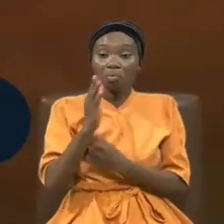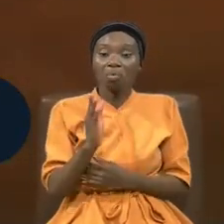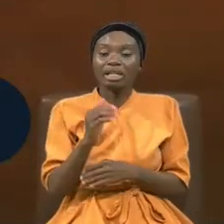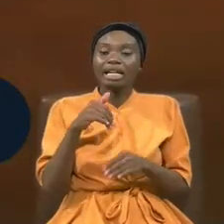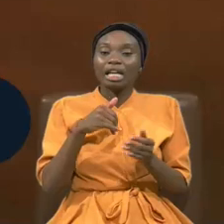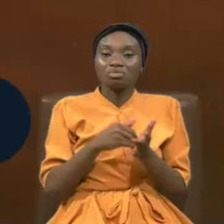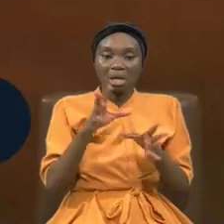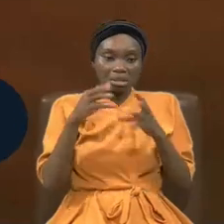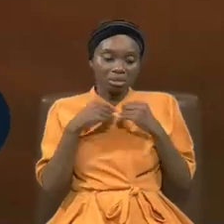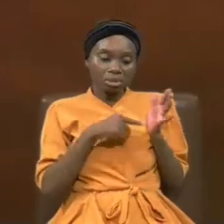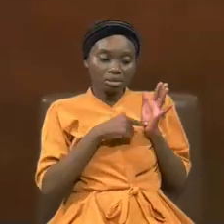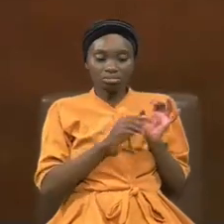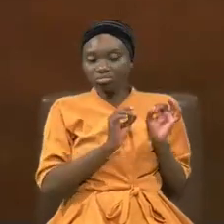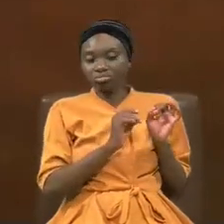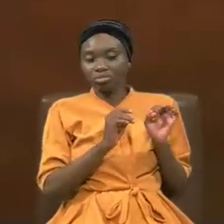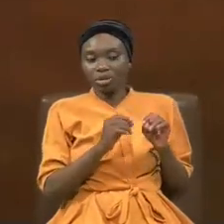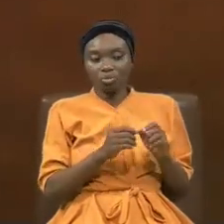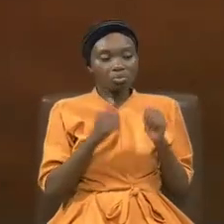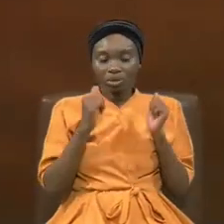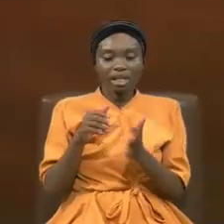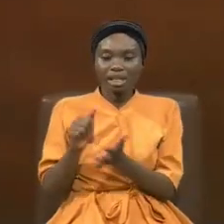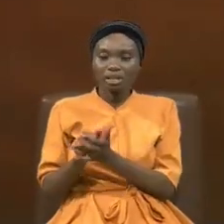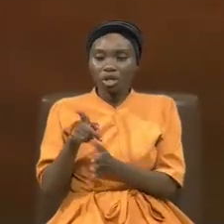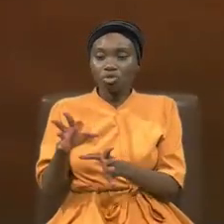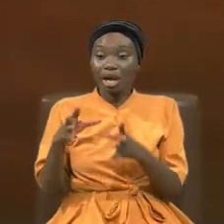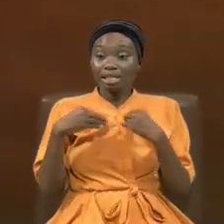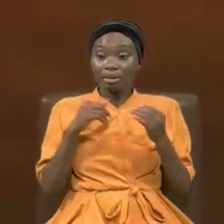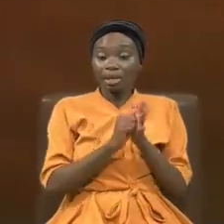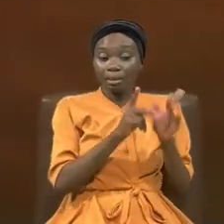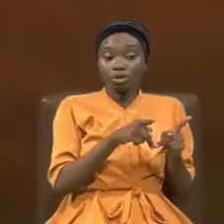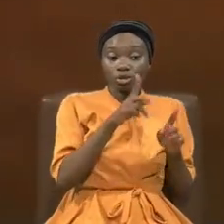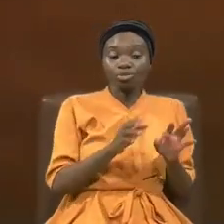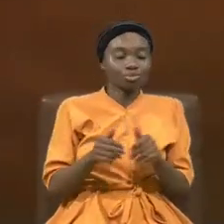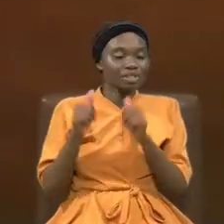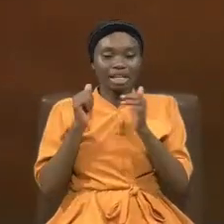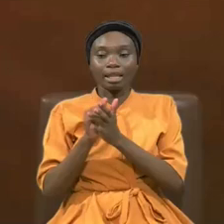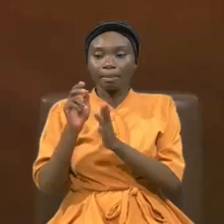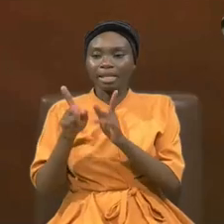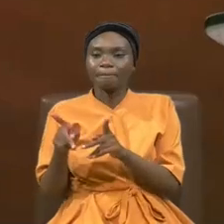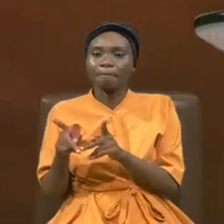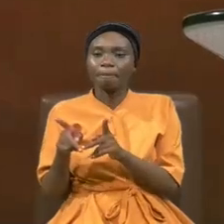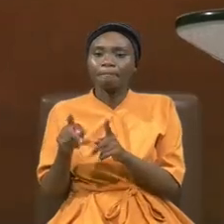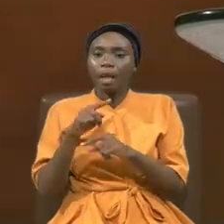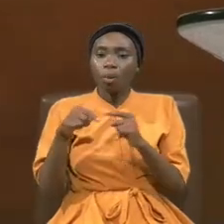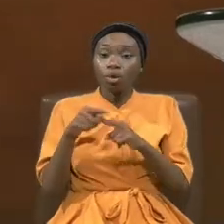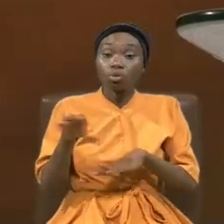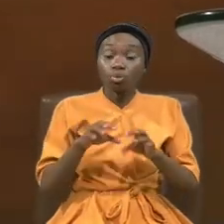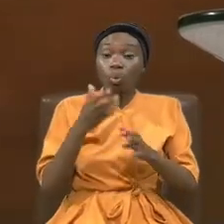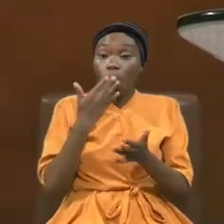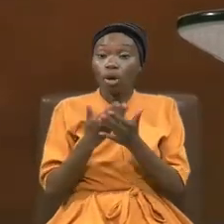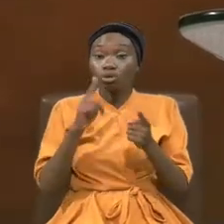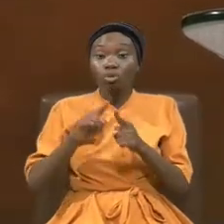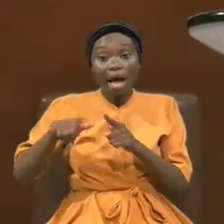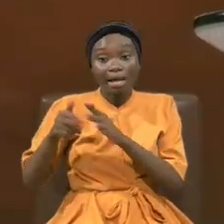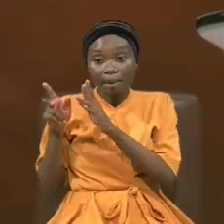dans la part de Dieu, vous acceptez ceci, vous rejetez l'autre là, vous acceptez cette personne, vous la rejetez, mais vous faites bien à